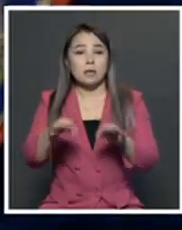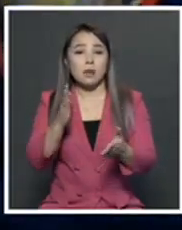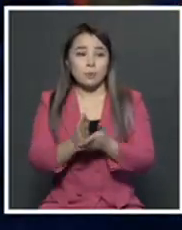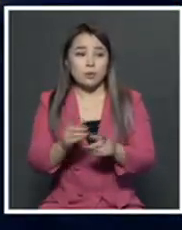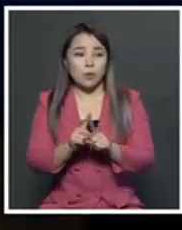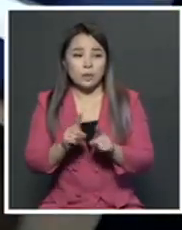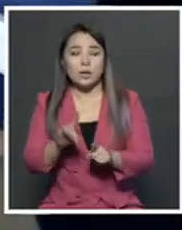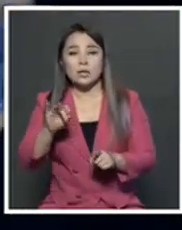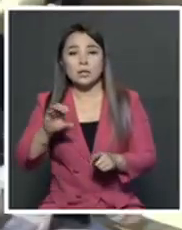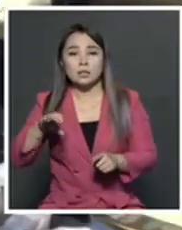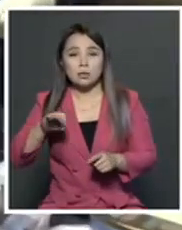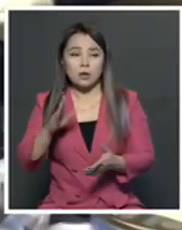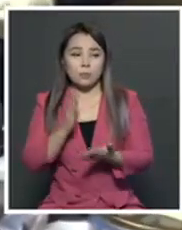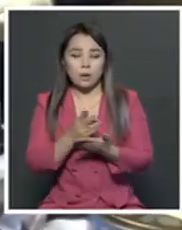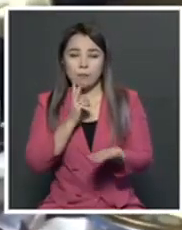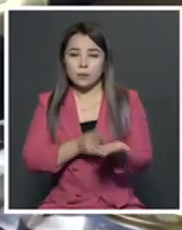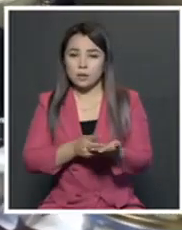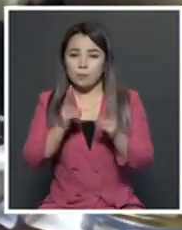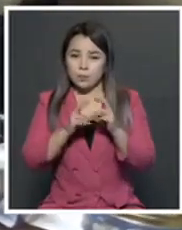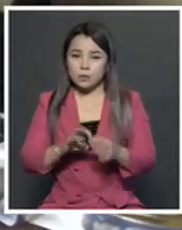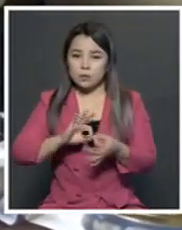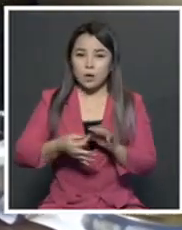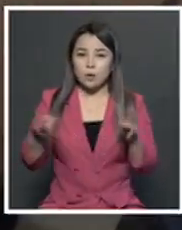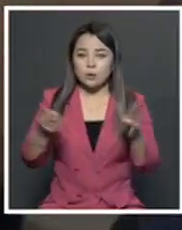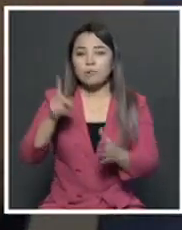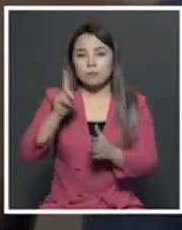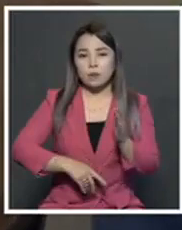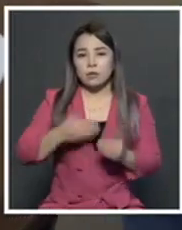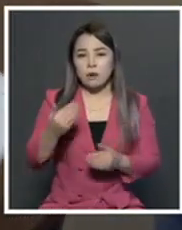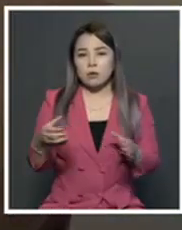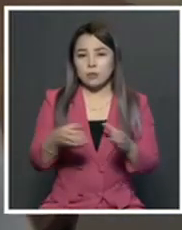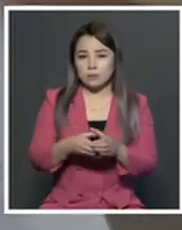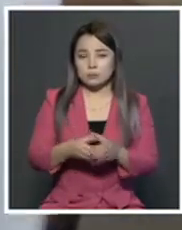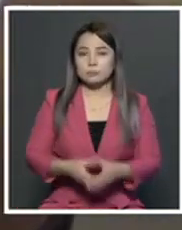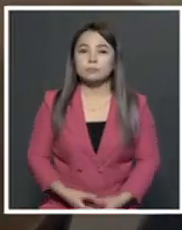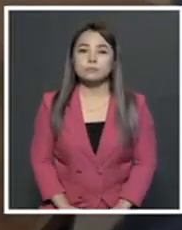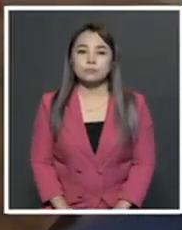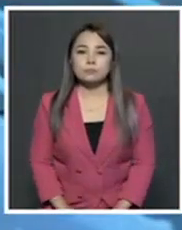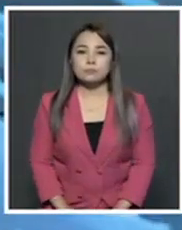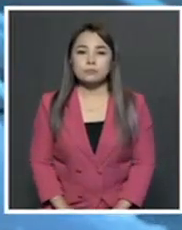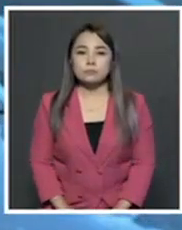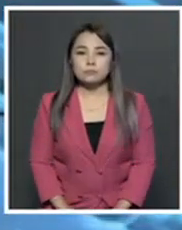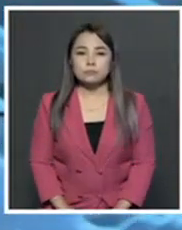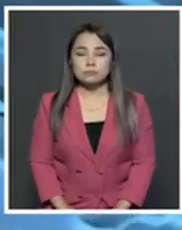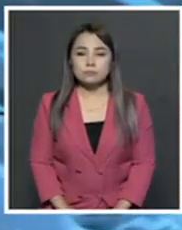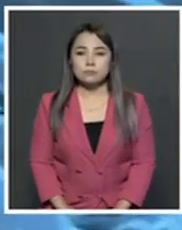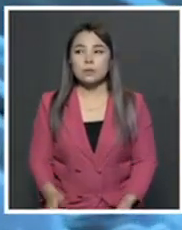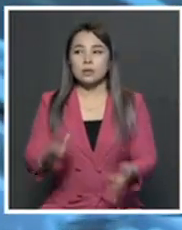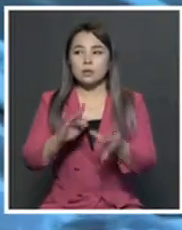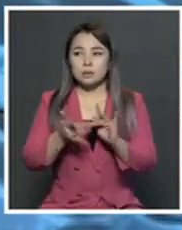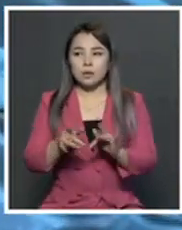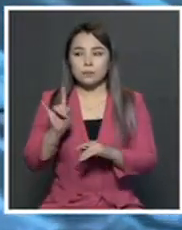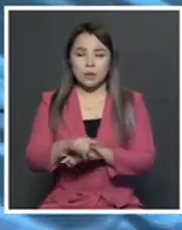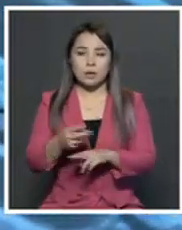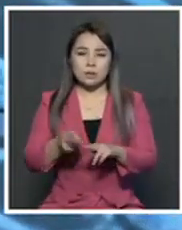және реестрі көрсетіледі. Дарын Сағитов, Базаркүл Отыншиева, Қазақстан ұлттық арнасы. Интернетті